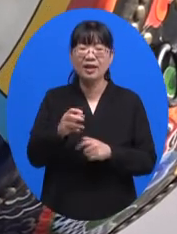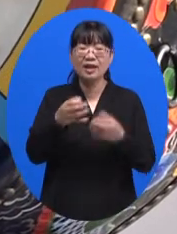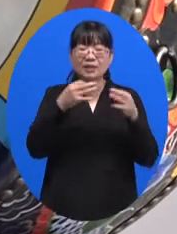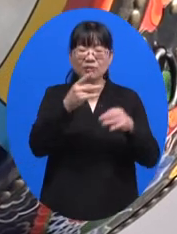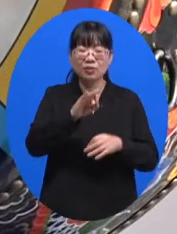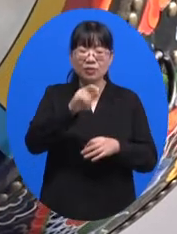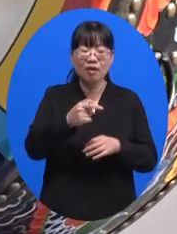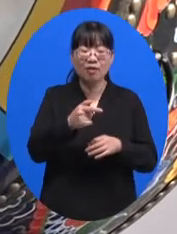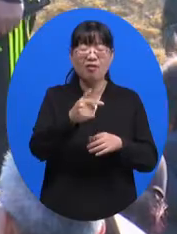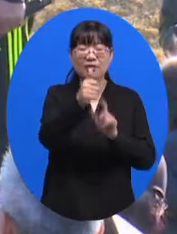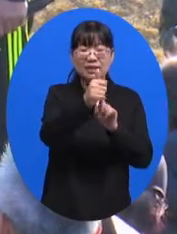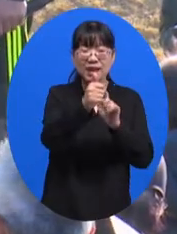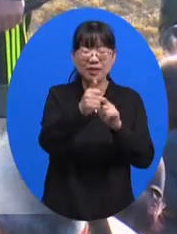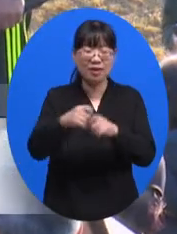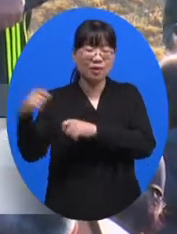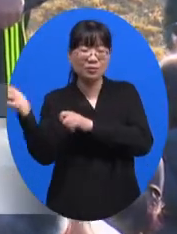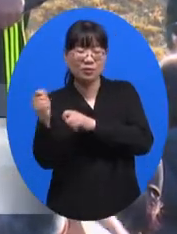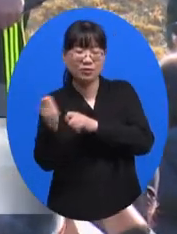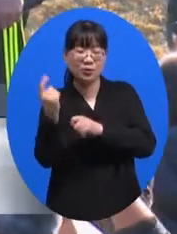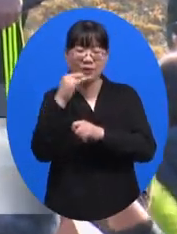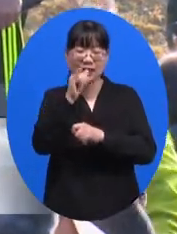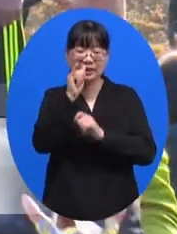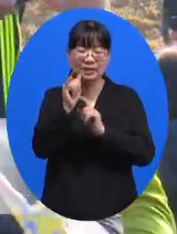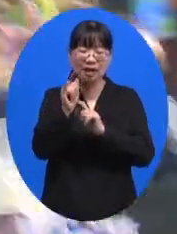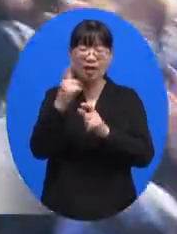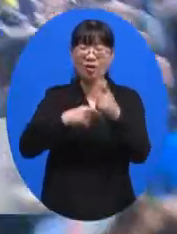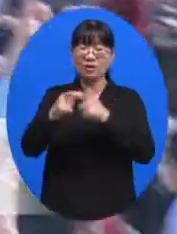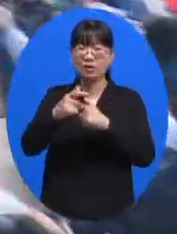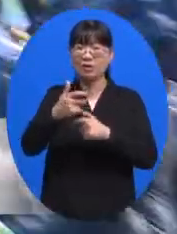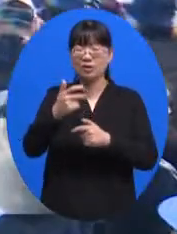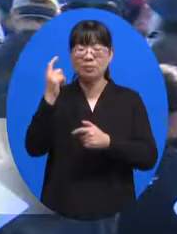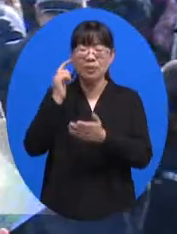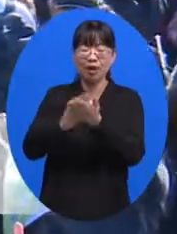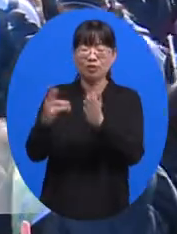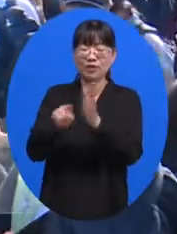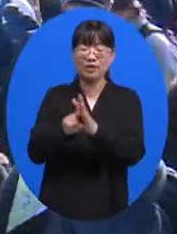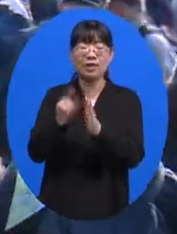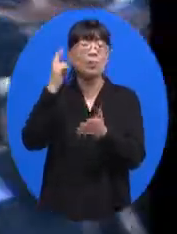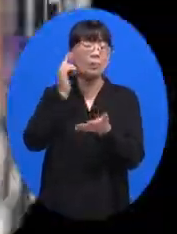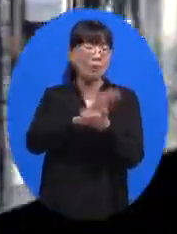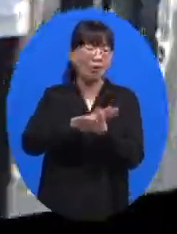울려 퍼집니다. 덕흥 평화로!